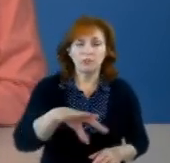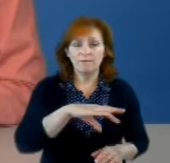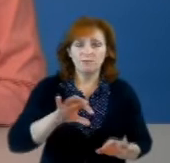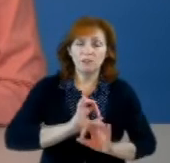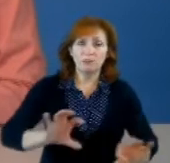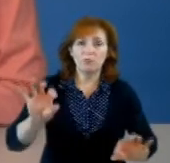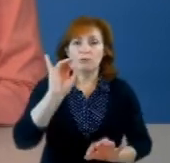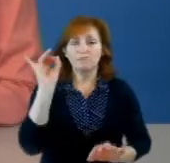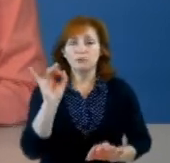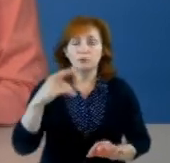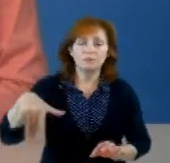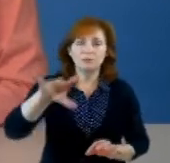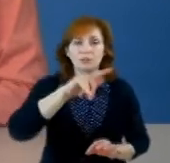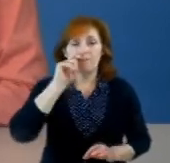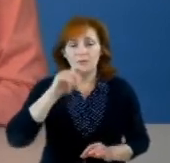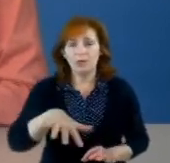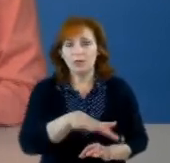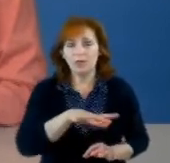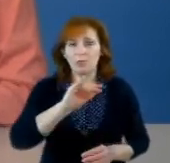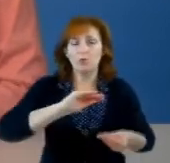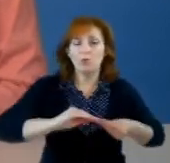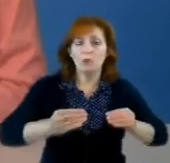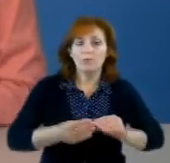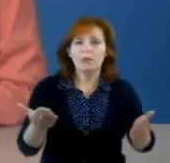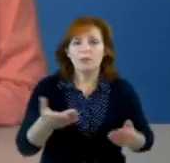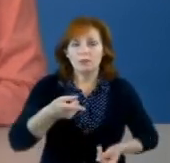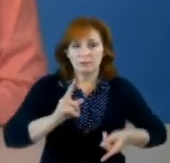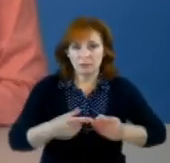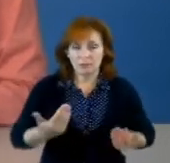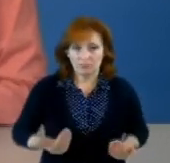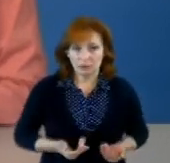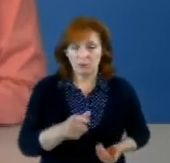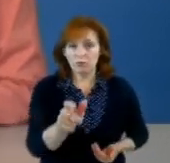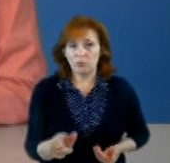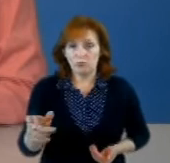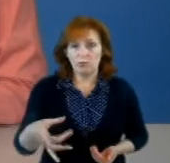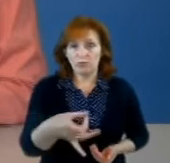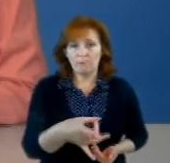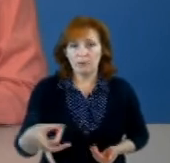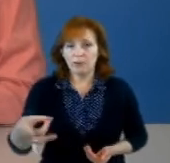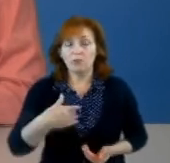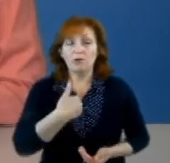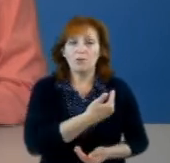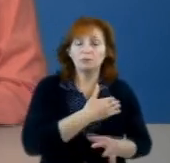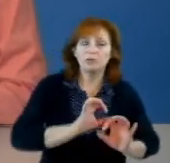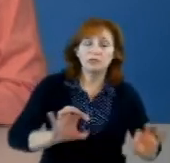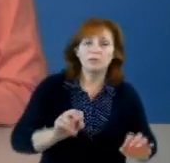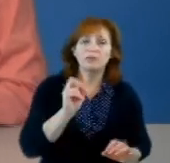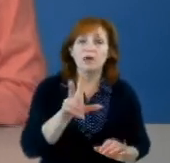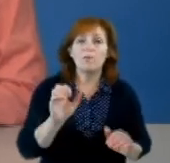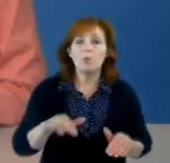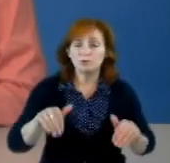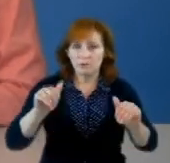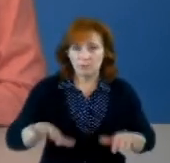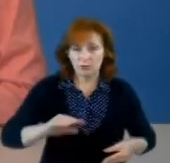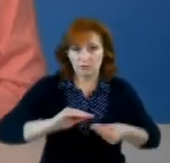історії з усієї країни про проблеми, якими насправді живуть люди в регіонах. Ми хочемо показати, як їх можна вирішувати на місцевому рівні,